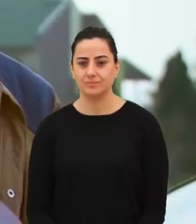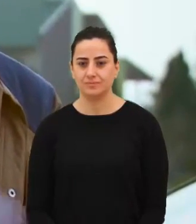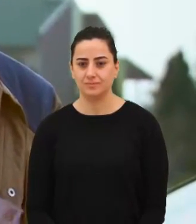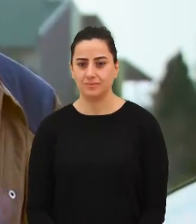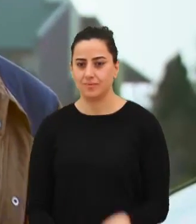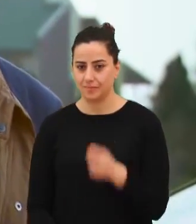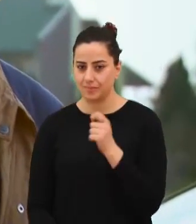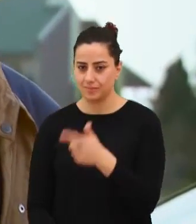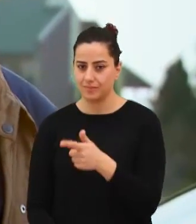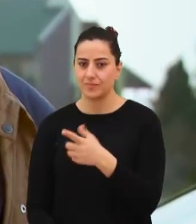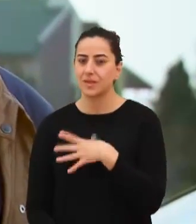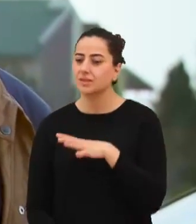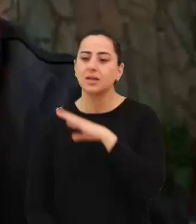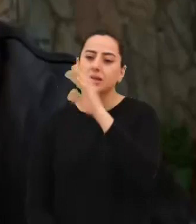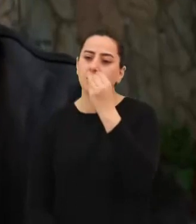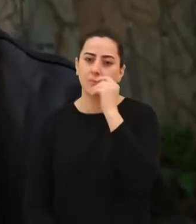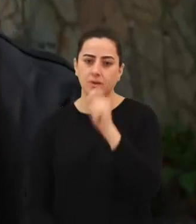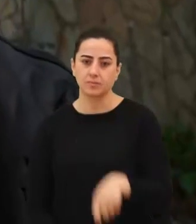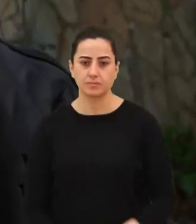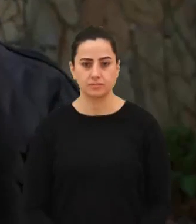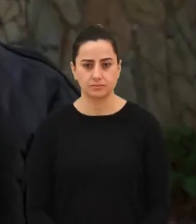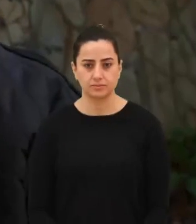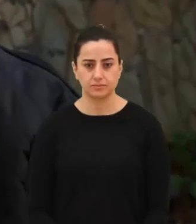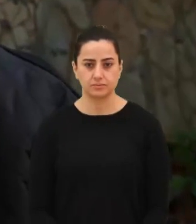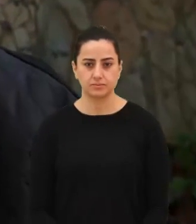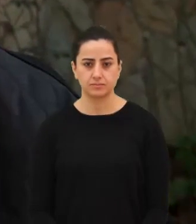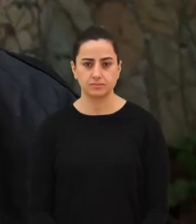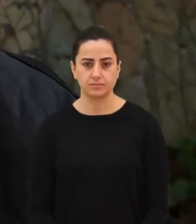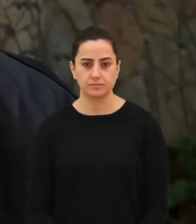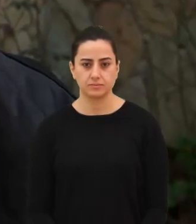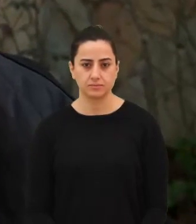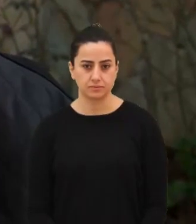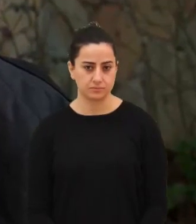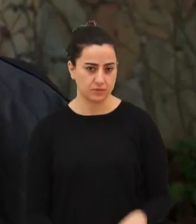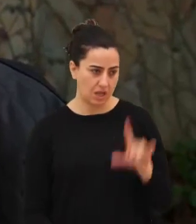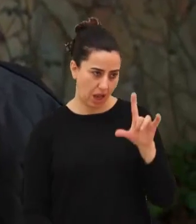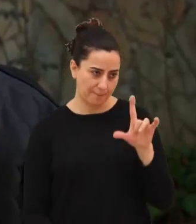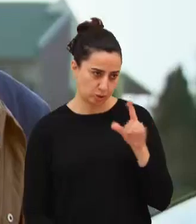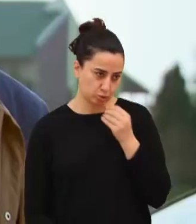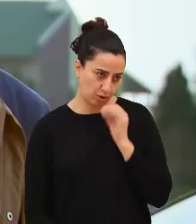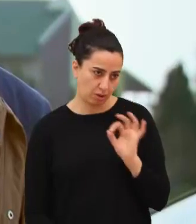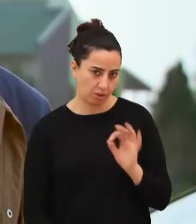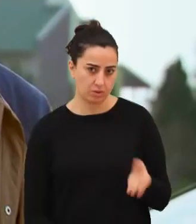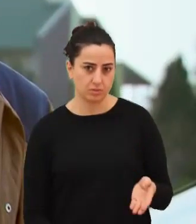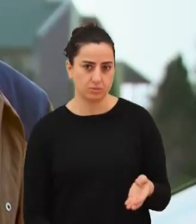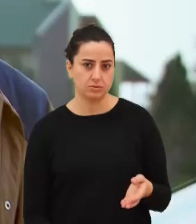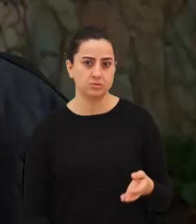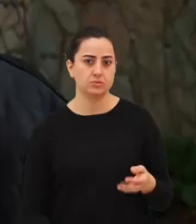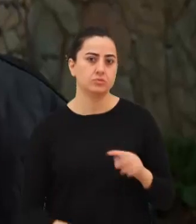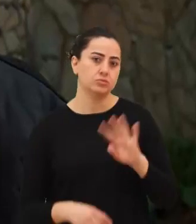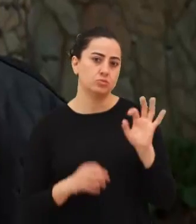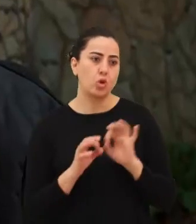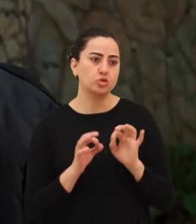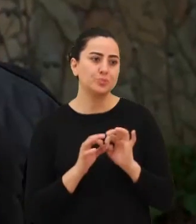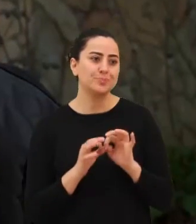Al para Şükrü. İstediğin yerde yemeğini de ye. Çıkarıp 50 lira uzattı. Yani lahmacun yediyorsun öyle mi? Bu sefer Bodrum'da